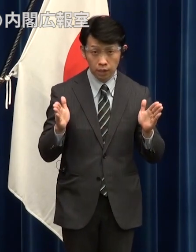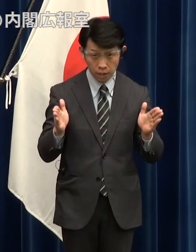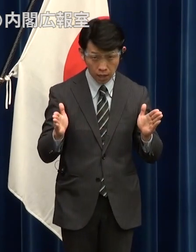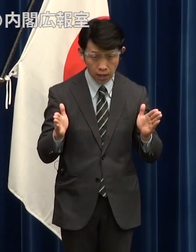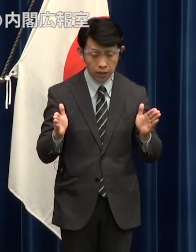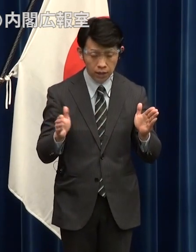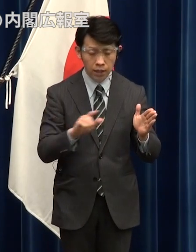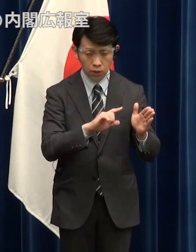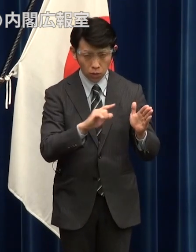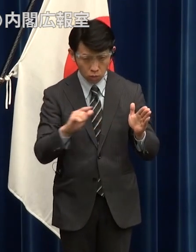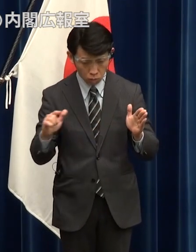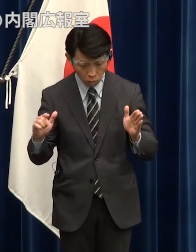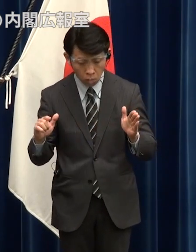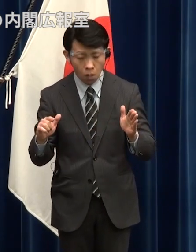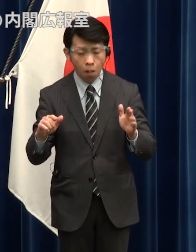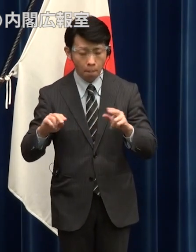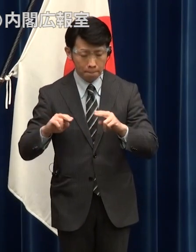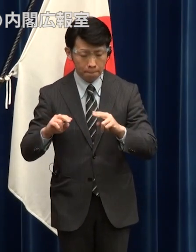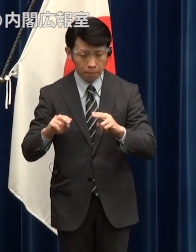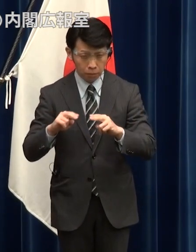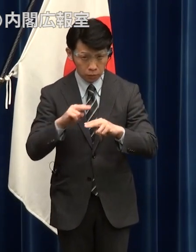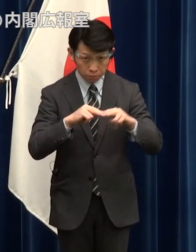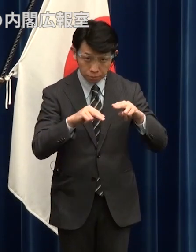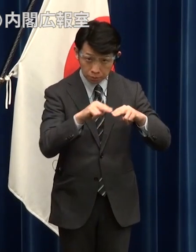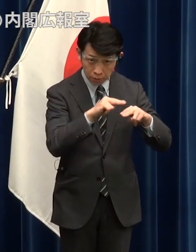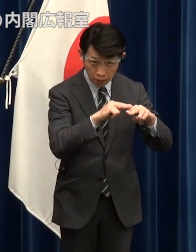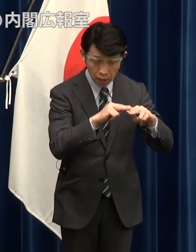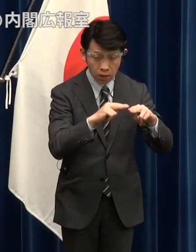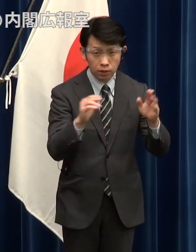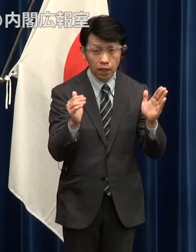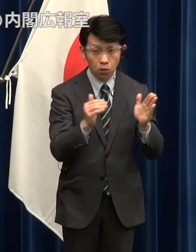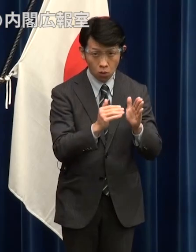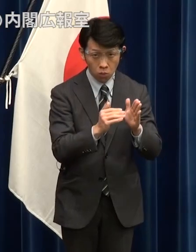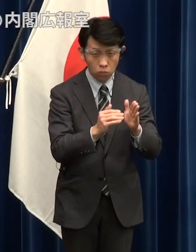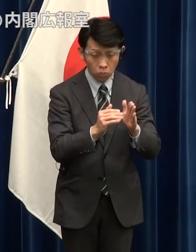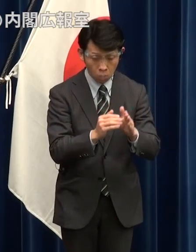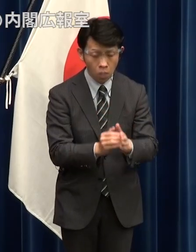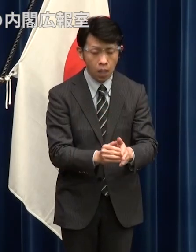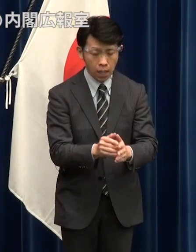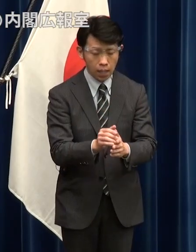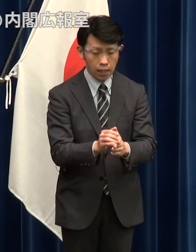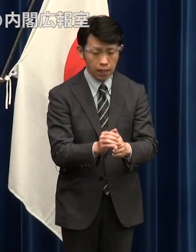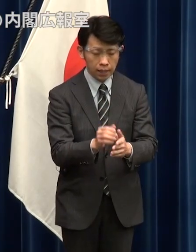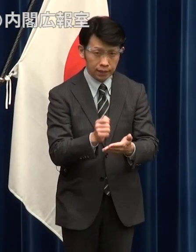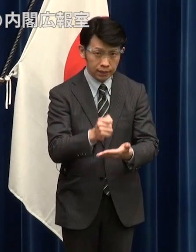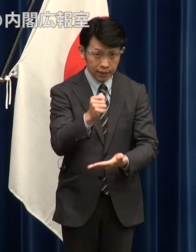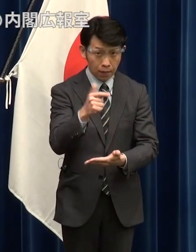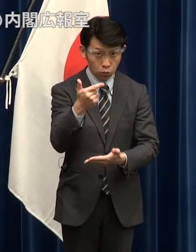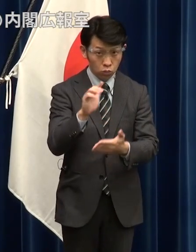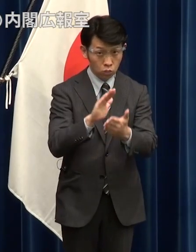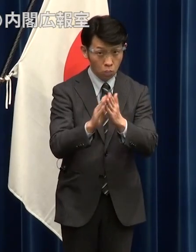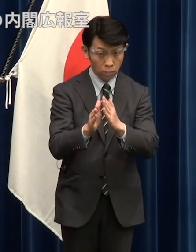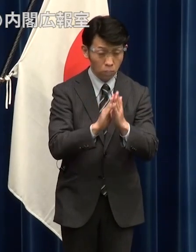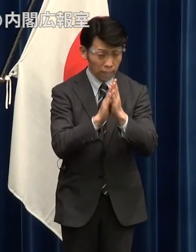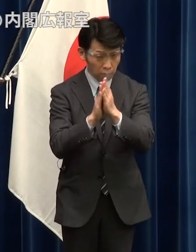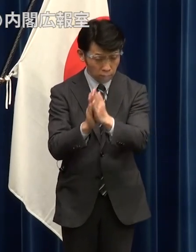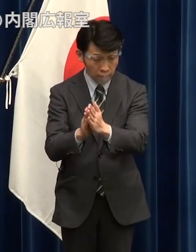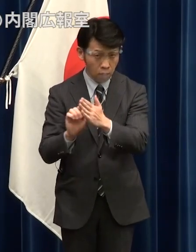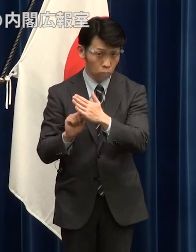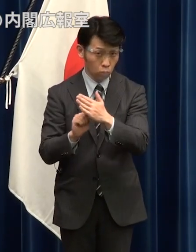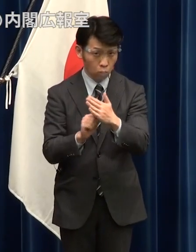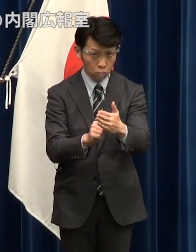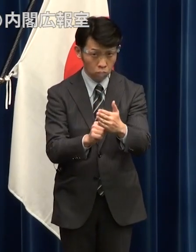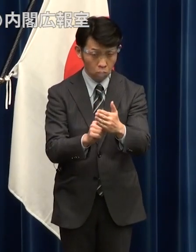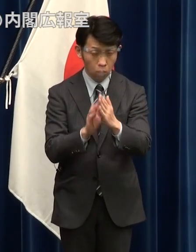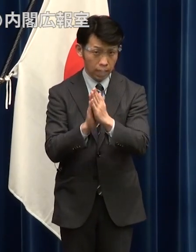が詰まっていき、そして財務省に最大限の努力をする中で、新たに必要となる財